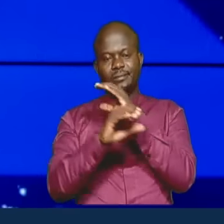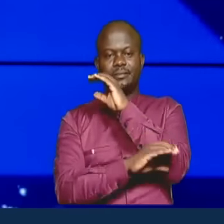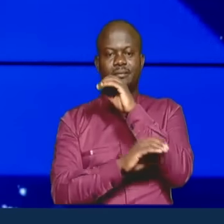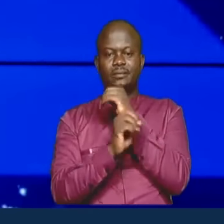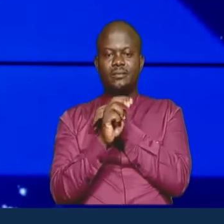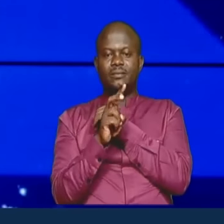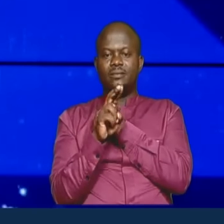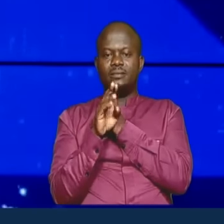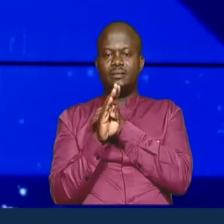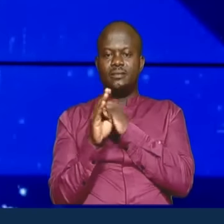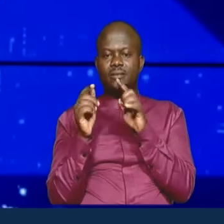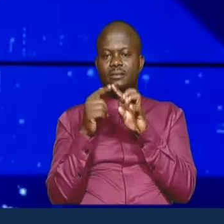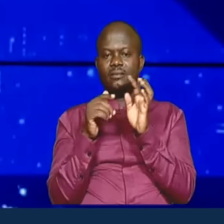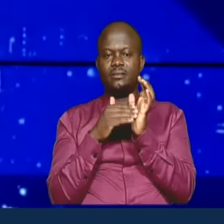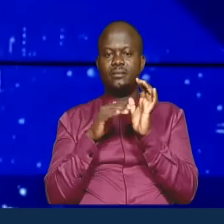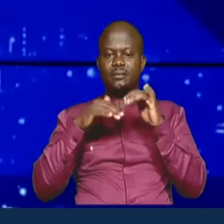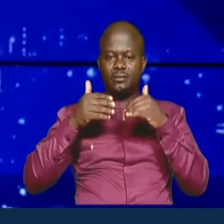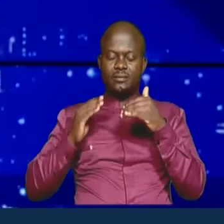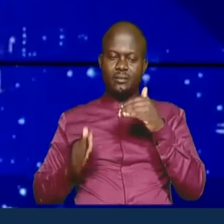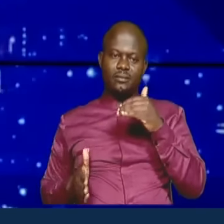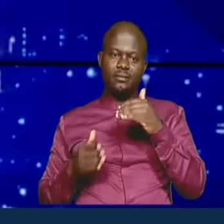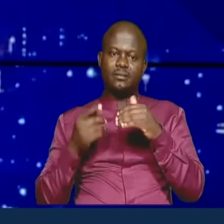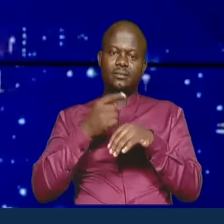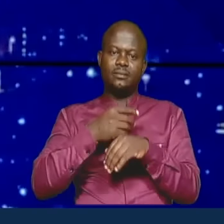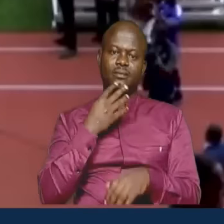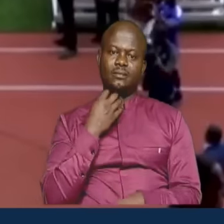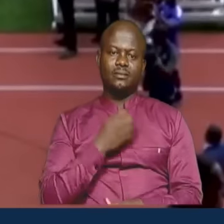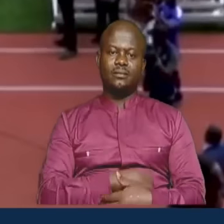n'uko bifuza izitwara kuri uyu munsi wo kuwa kane.